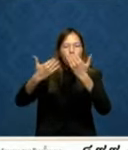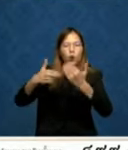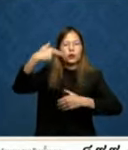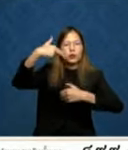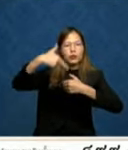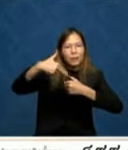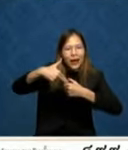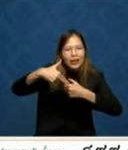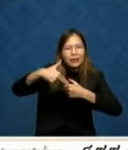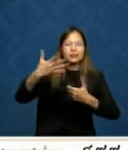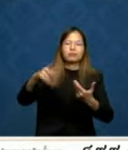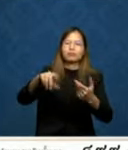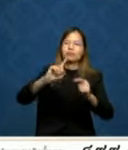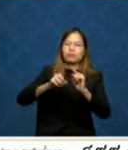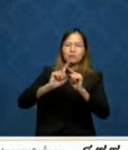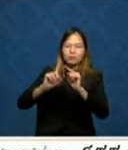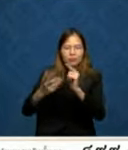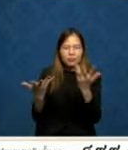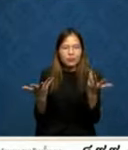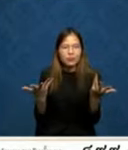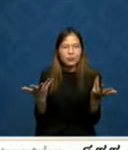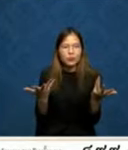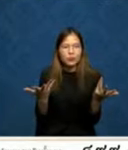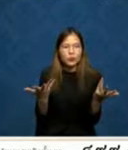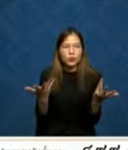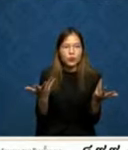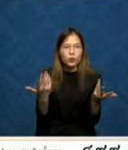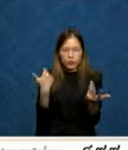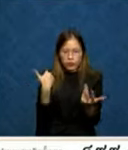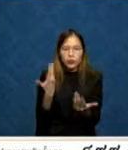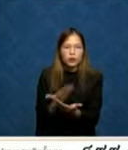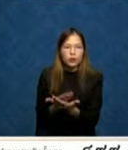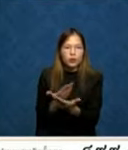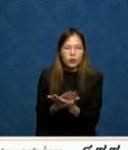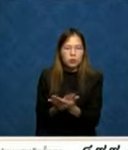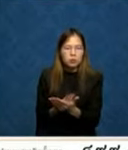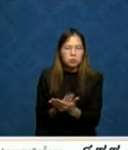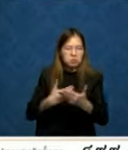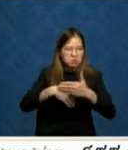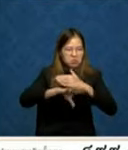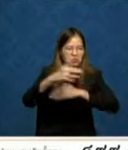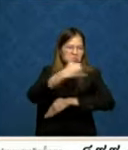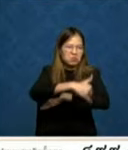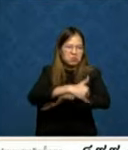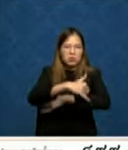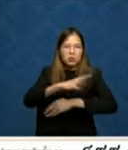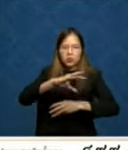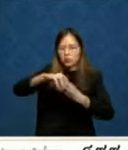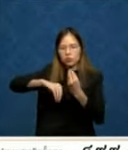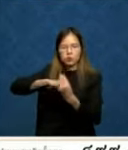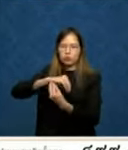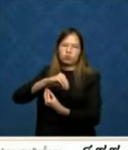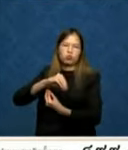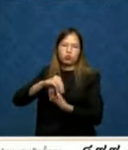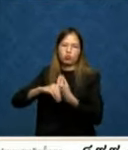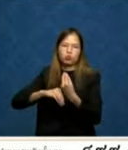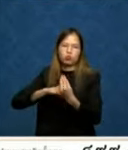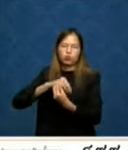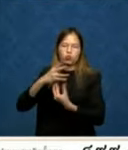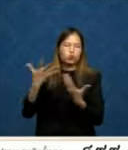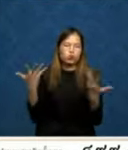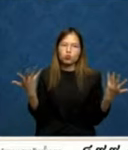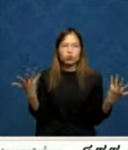ไม่ว่าจะเป็นอะไรก็ตามเนี่ยนะครับเหล่านั้นเนี่ยซื้อเข้าไปแล้วเม็ดเงินมันหลุดออกไปนอกประเทศเม็ดเงินมันหยุดการหมุนเวียนเรามีข้อจำกัดม